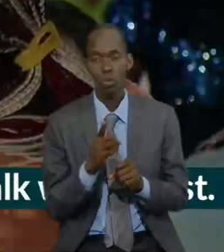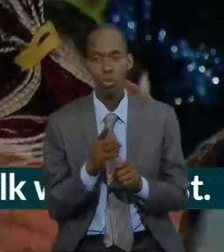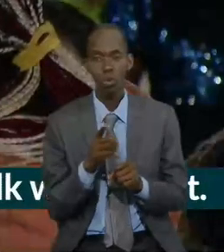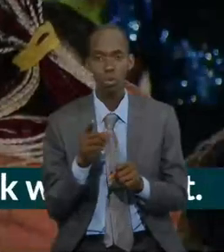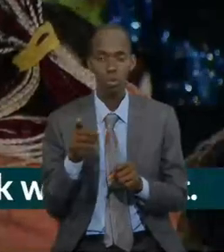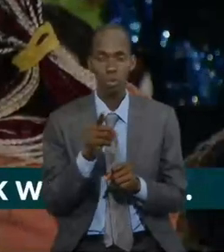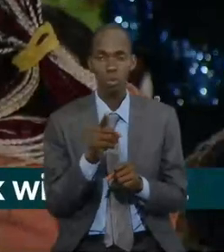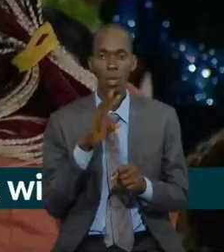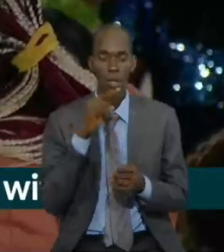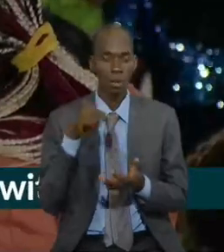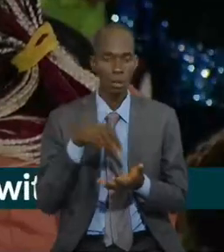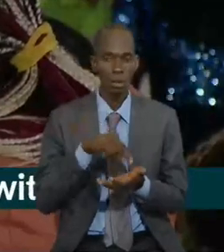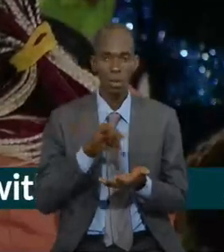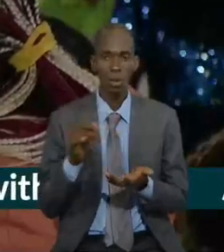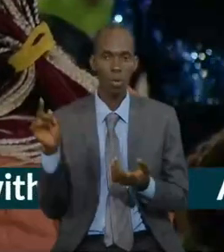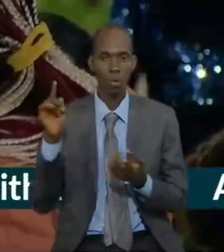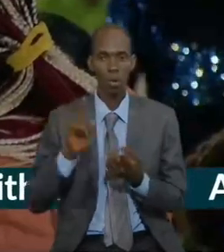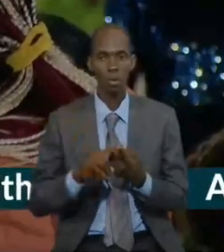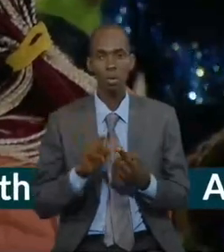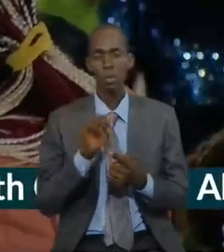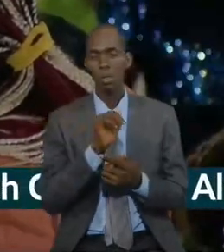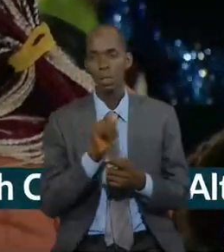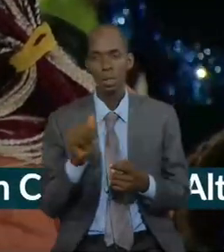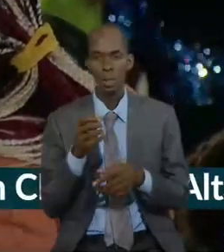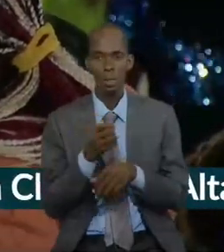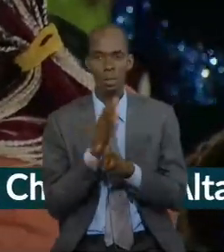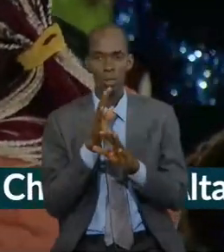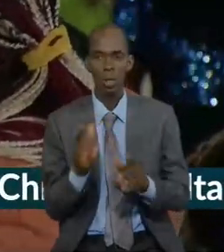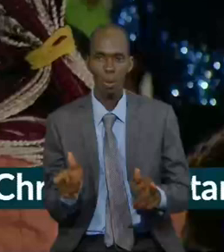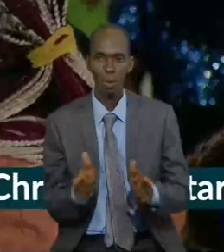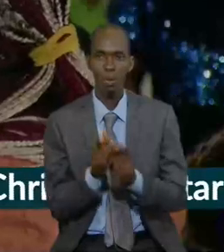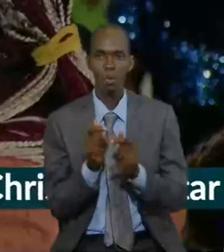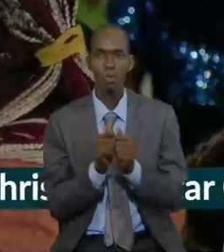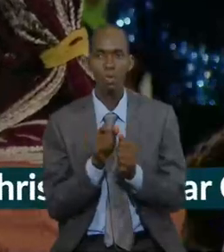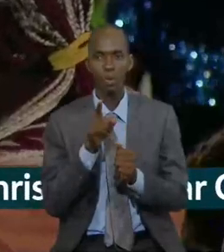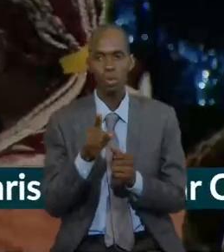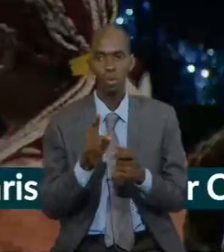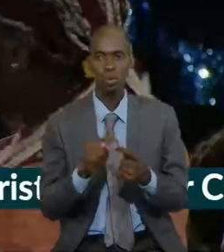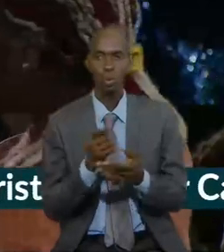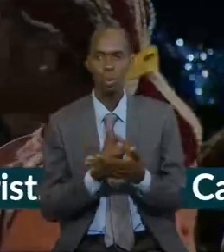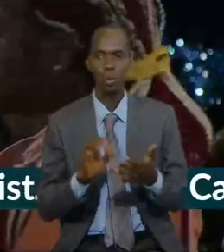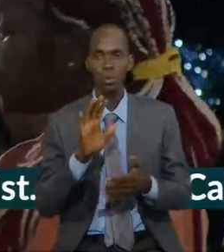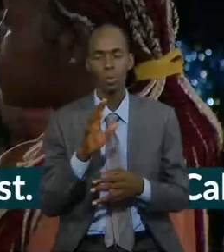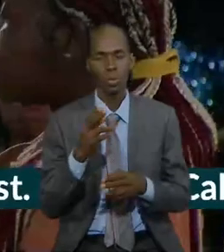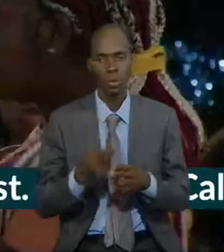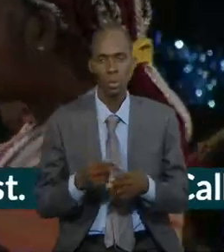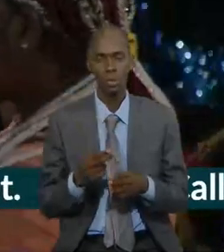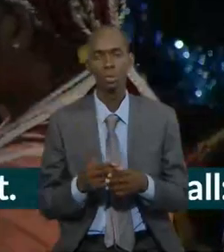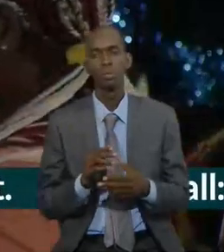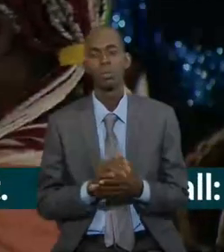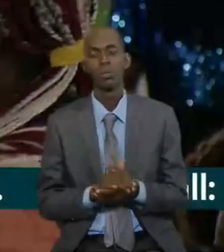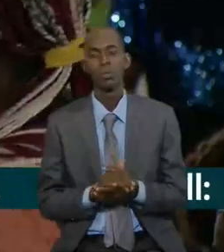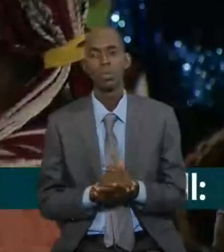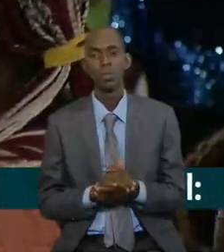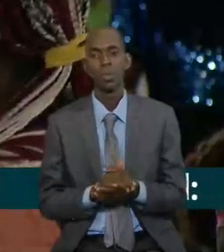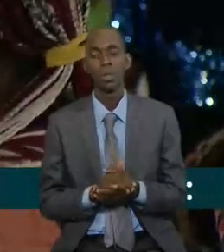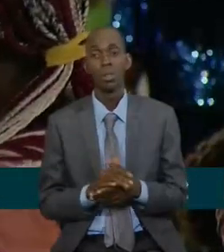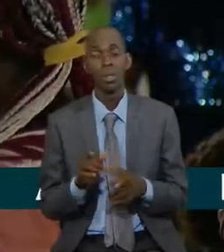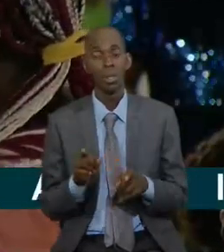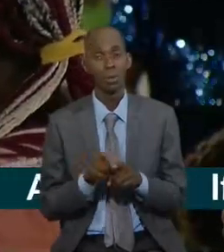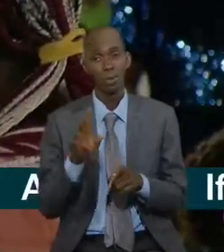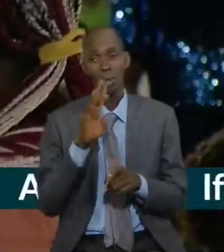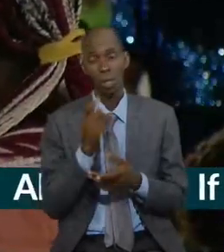la main recettes debout tant que vous n'avez pas reçu les fiches de décision levez bien la main qu'on puisse vous